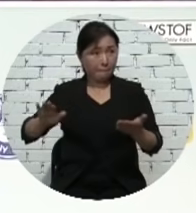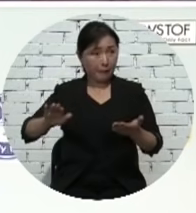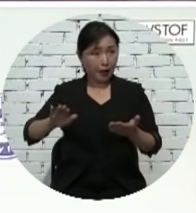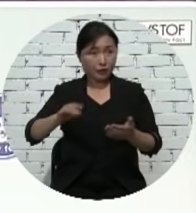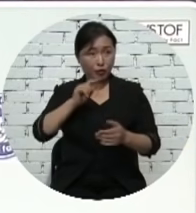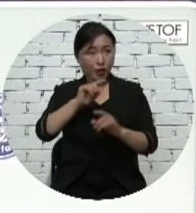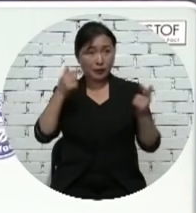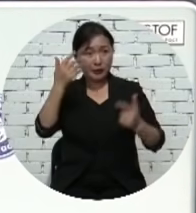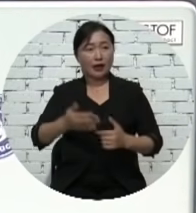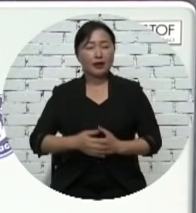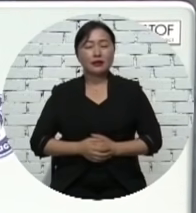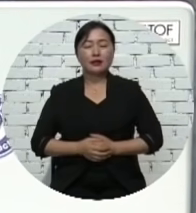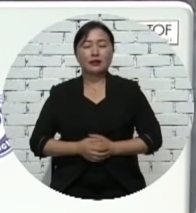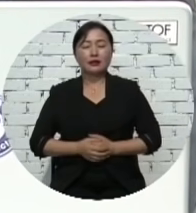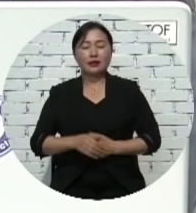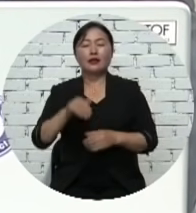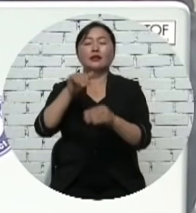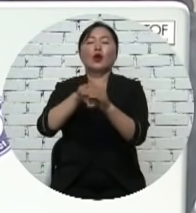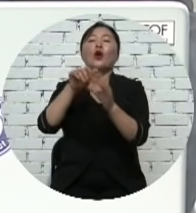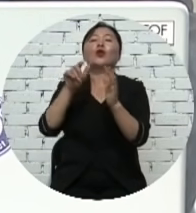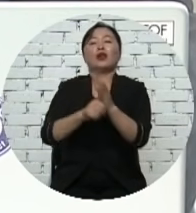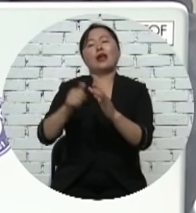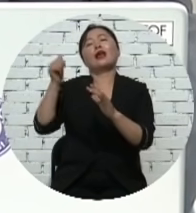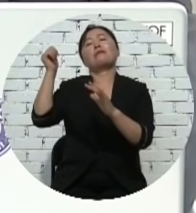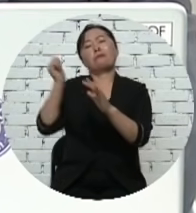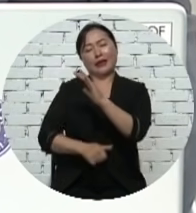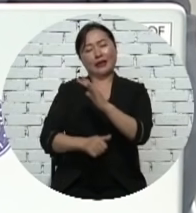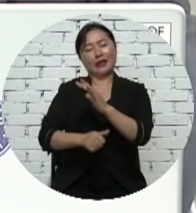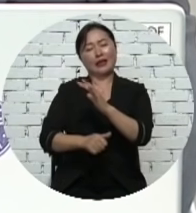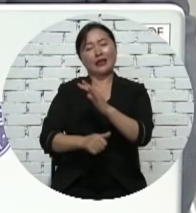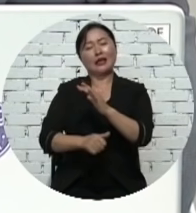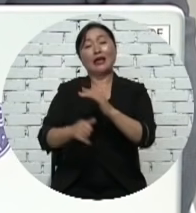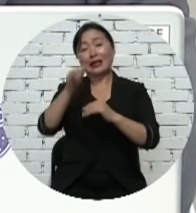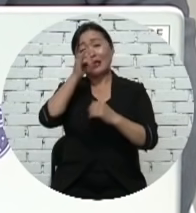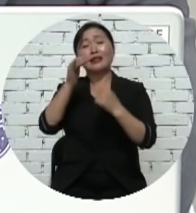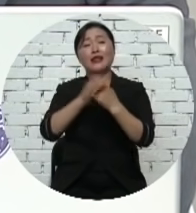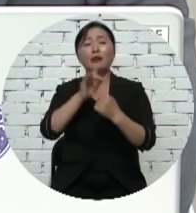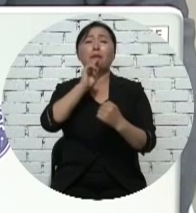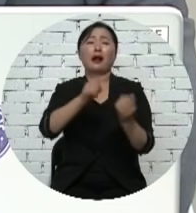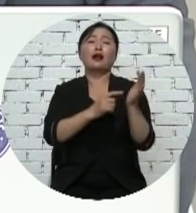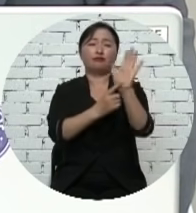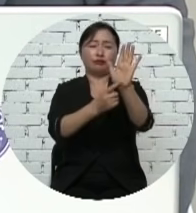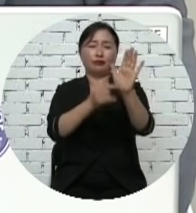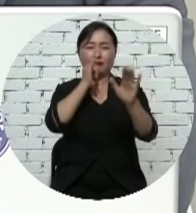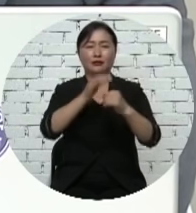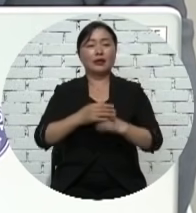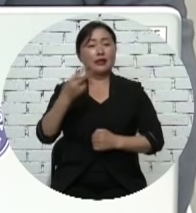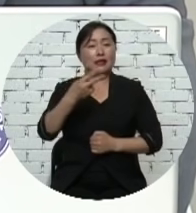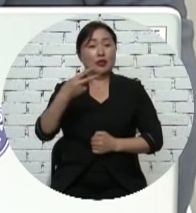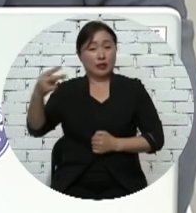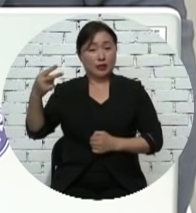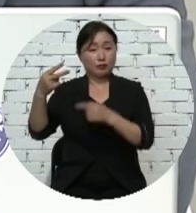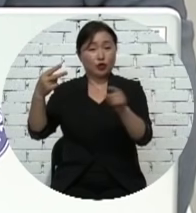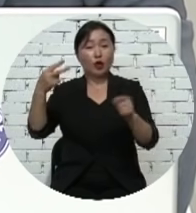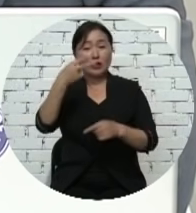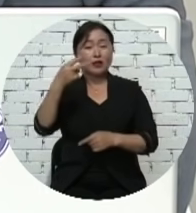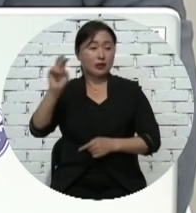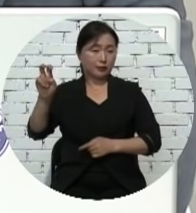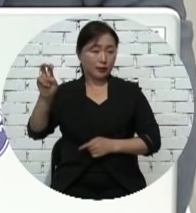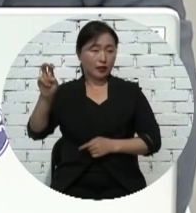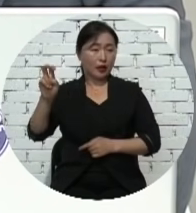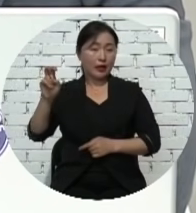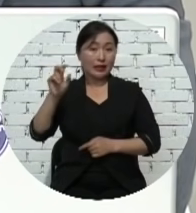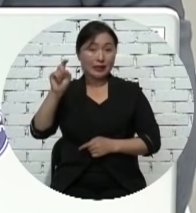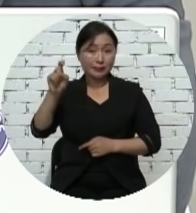선거 때 한 것이 이제 제가 낙선이 되니까 그 말이 돌아다닌 건데 제가 인천시장을 2002년부터 2010년까지 했어요.